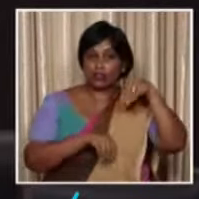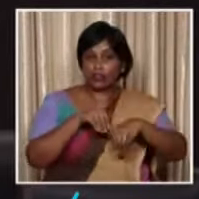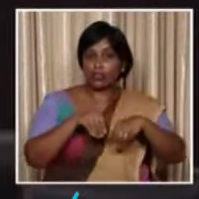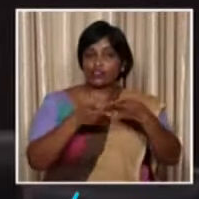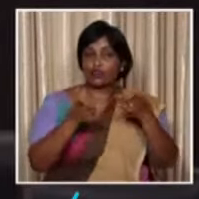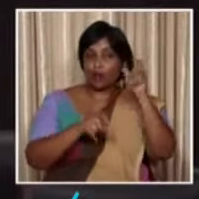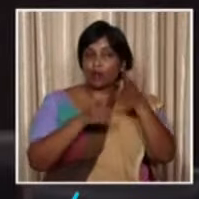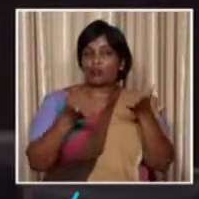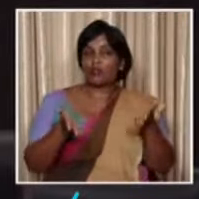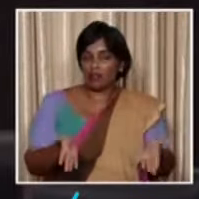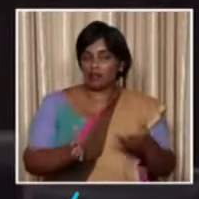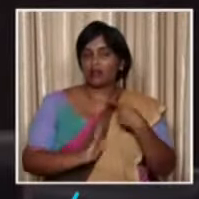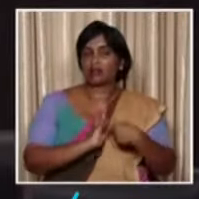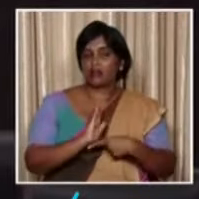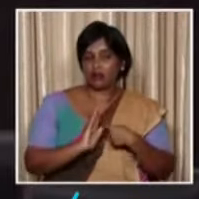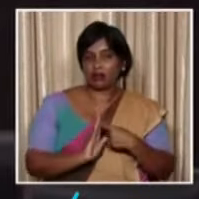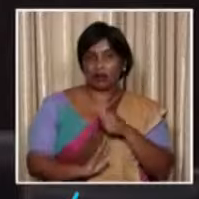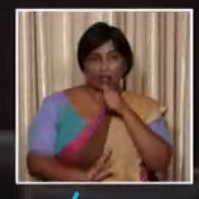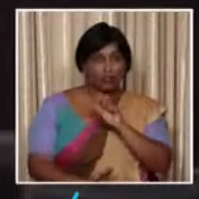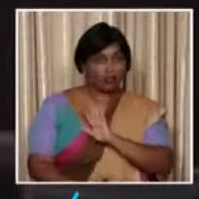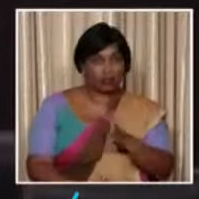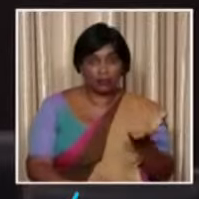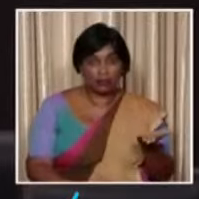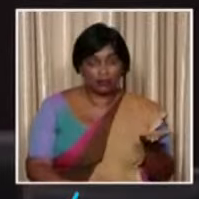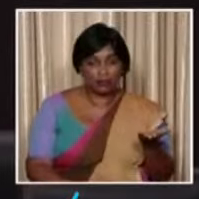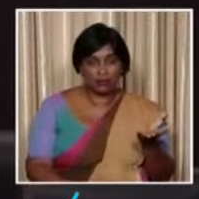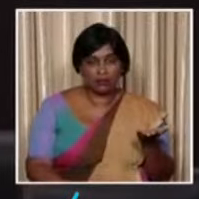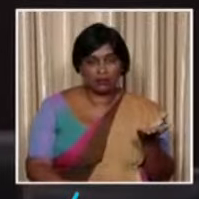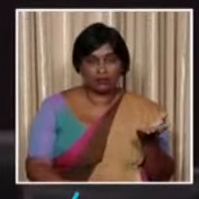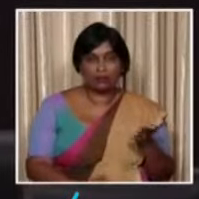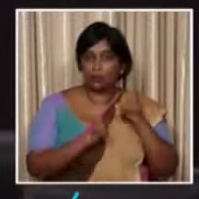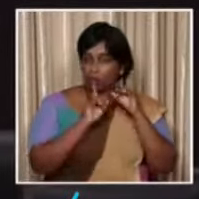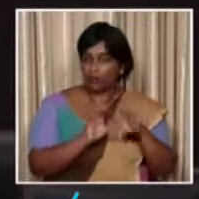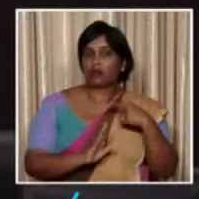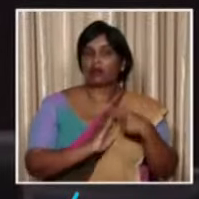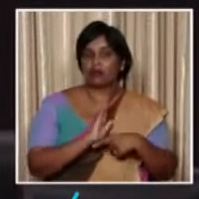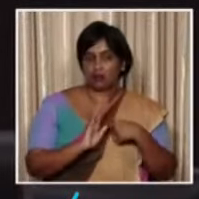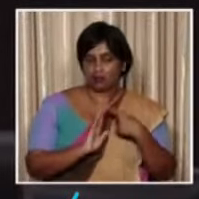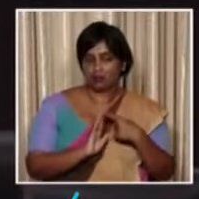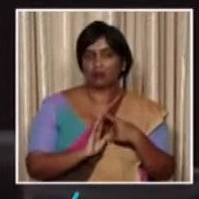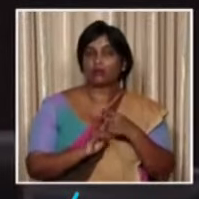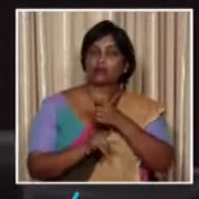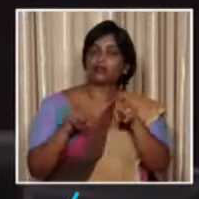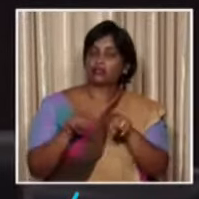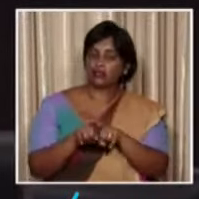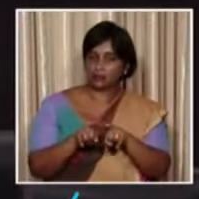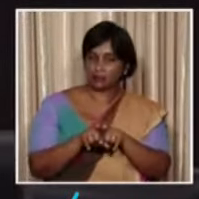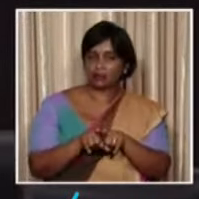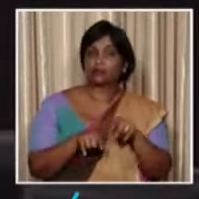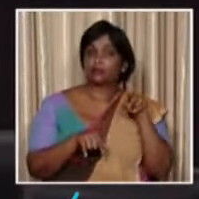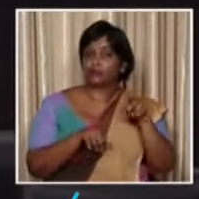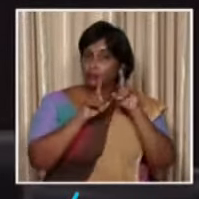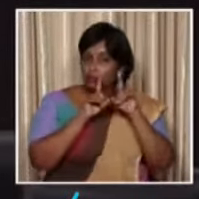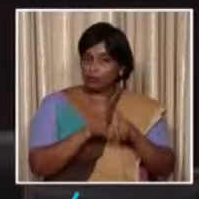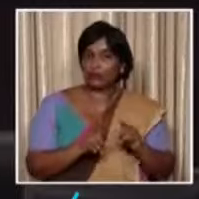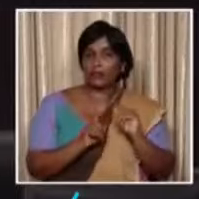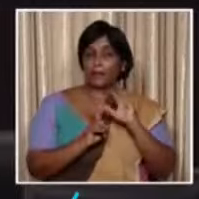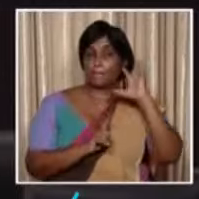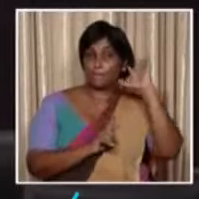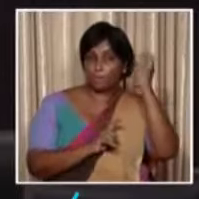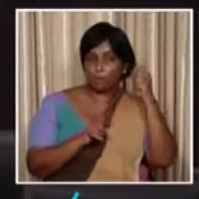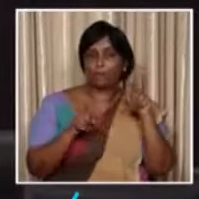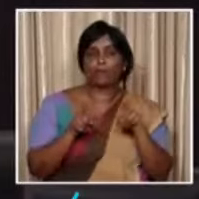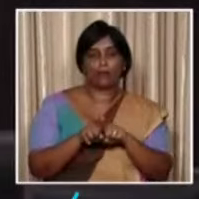රට ඒක ඇත්ත නෙමෙයිද එම රට ඒ නිසා මෙන්න මේ වගේ ප්‍රතිපලයක්